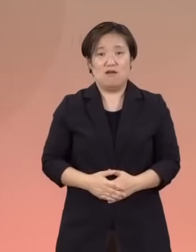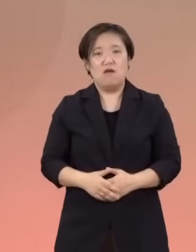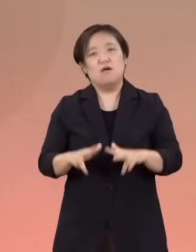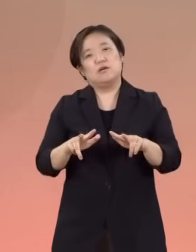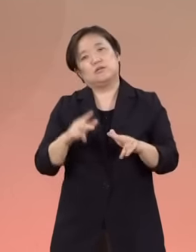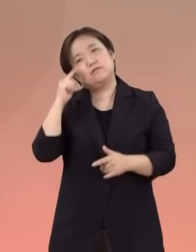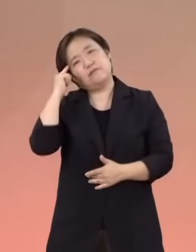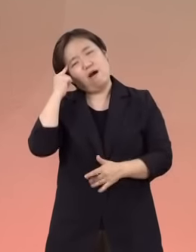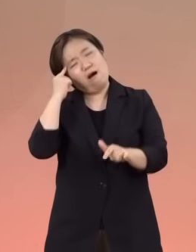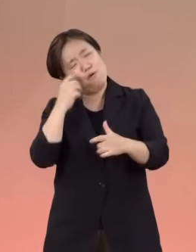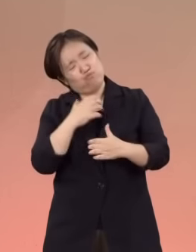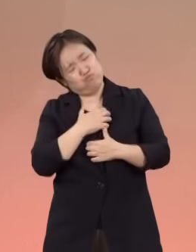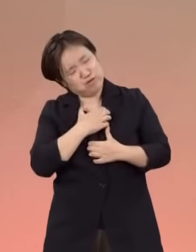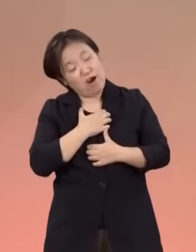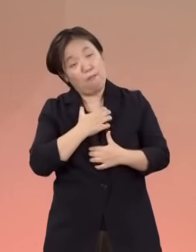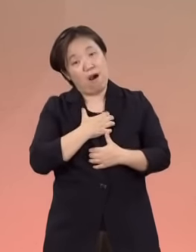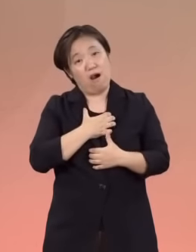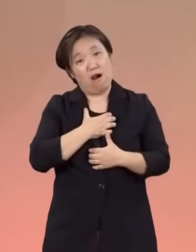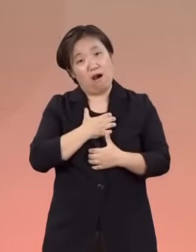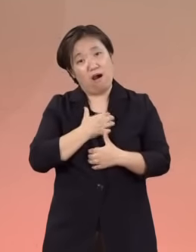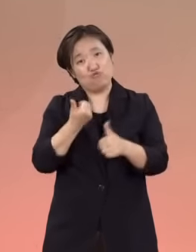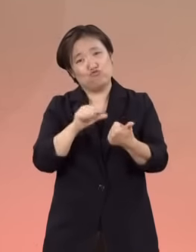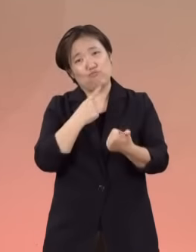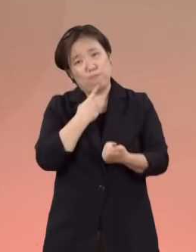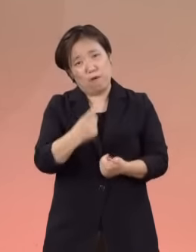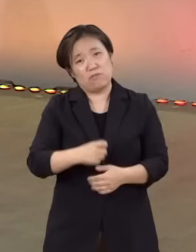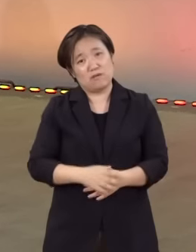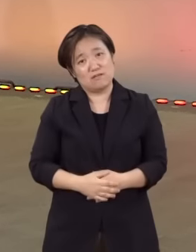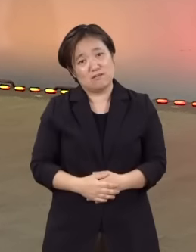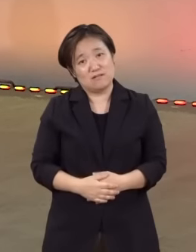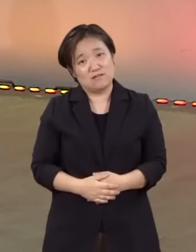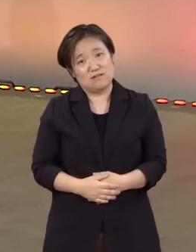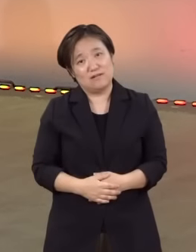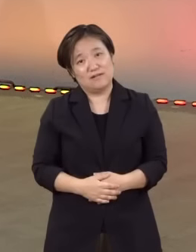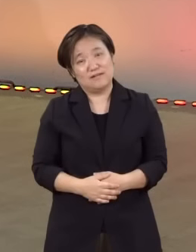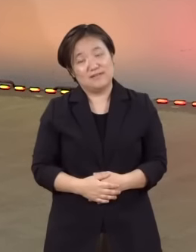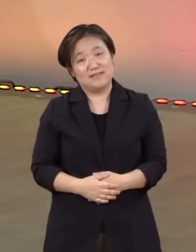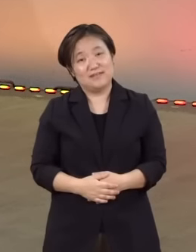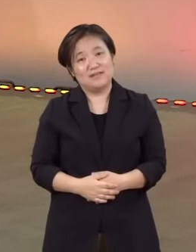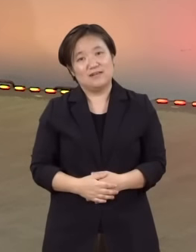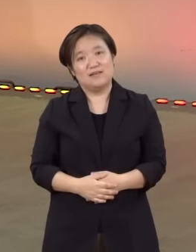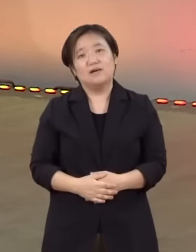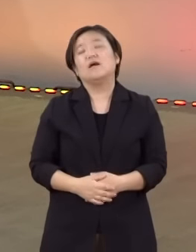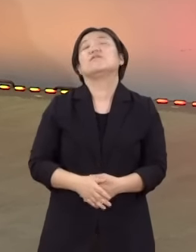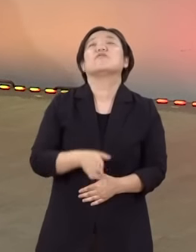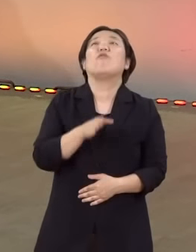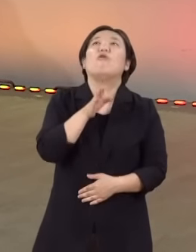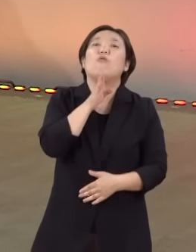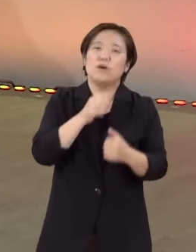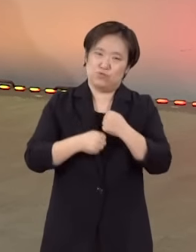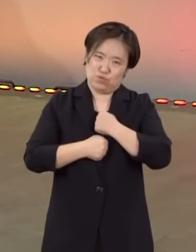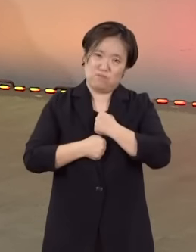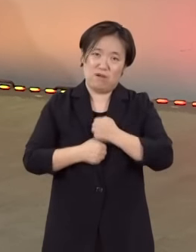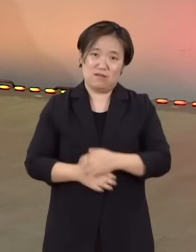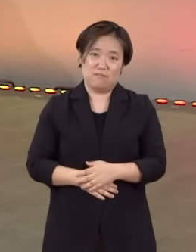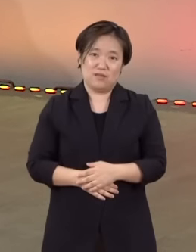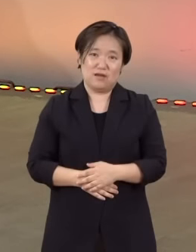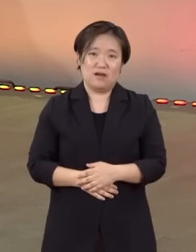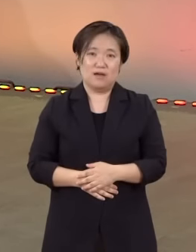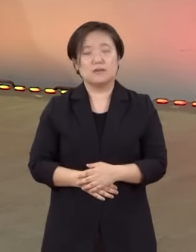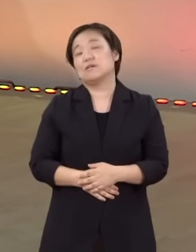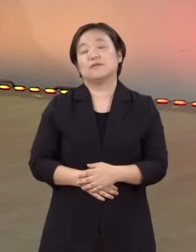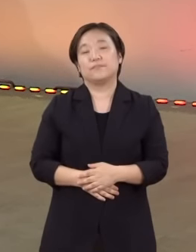위험한 순간이었습니다 와 정말 조심해야 돼요 사고는 순간입니다 정심